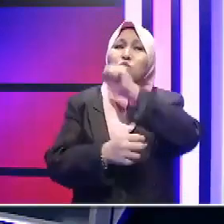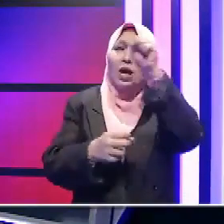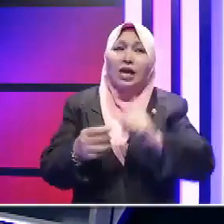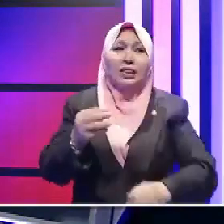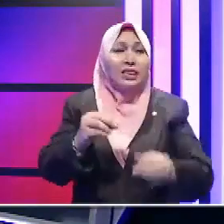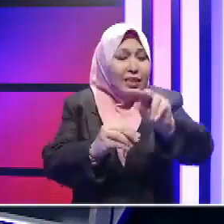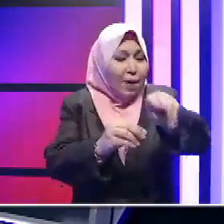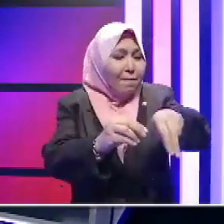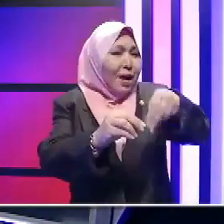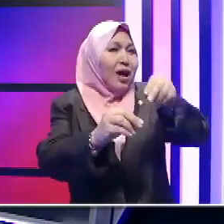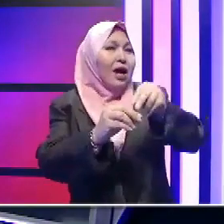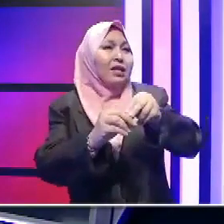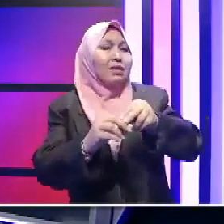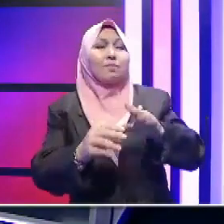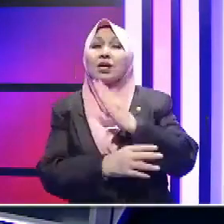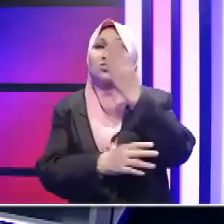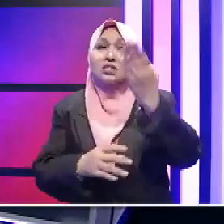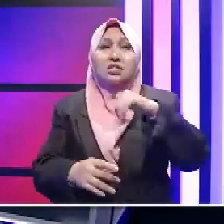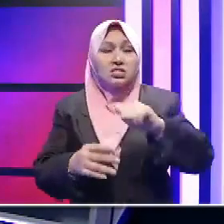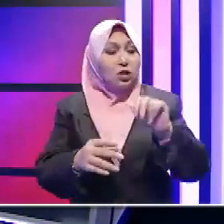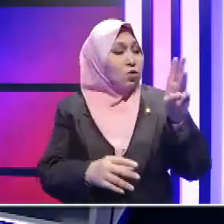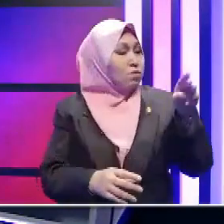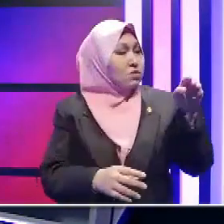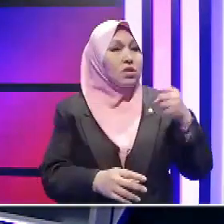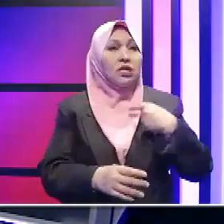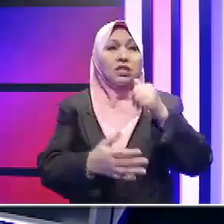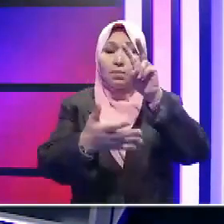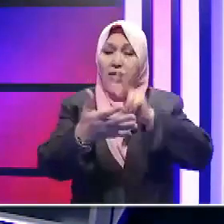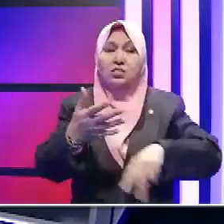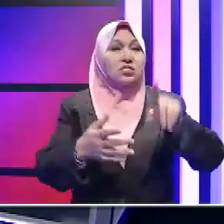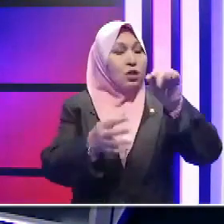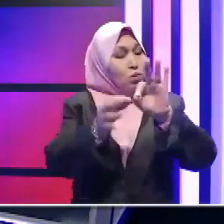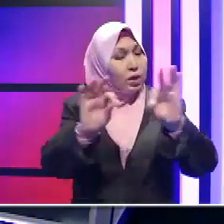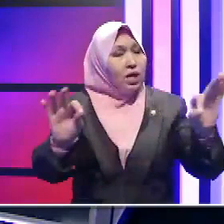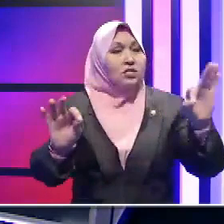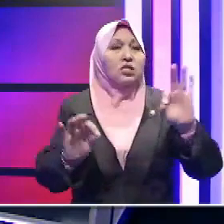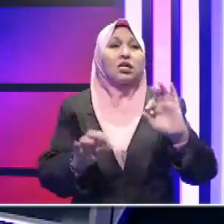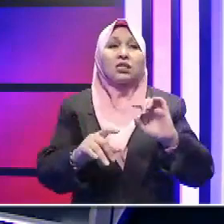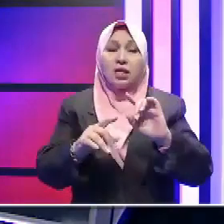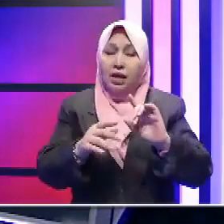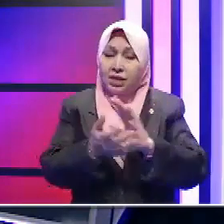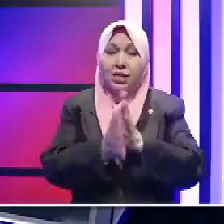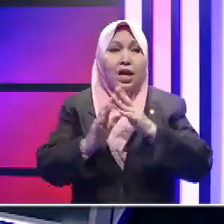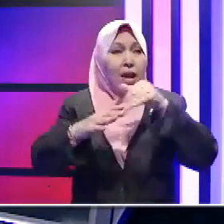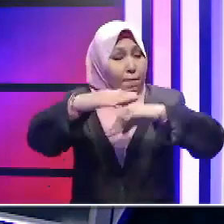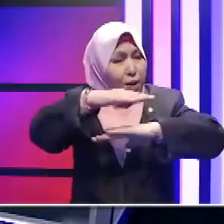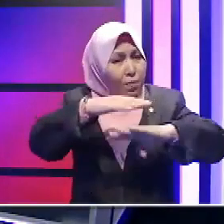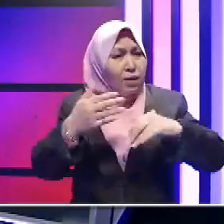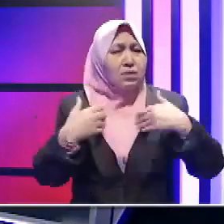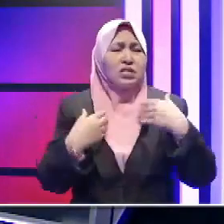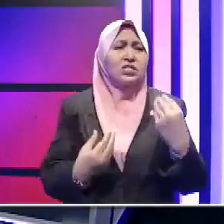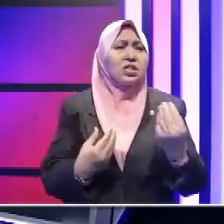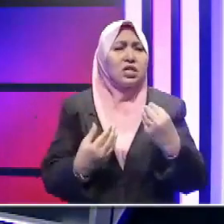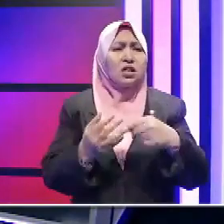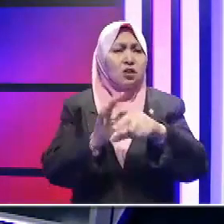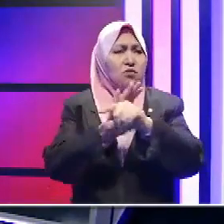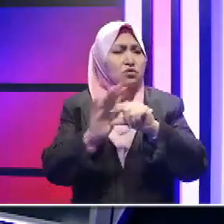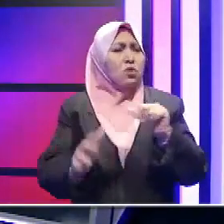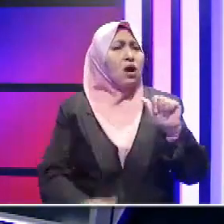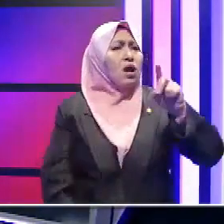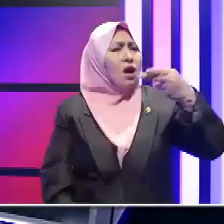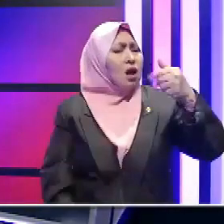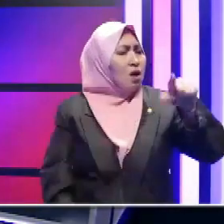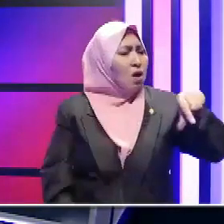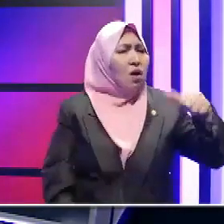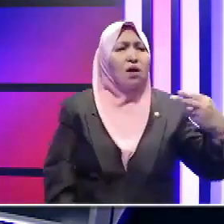seorang tampan biasanya satu halaman kita baca satu ayat saja jadi dalam di bawah tuh ada sedikit surah Al haqqoh